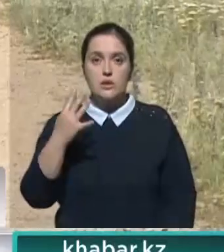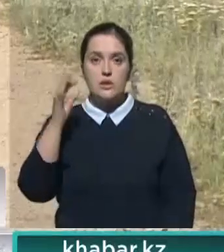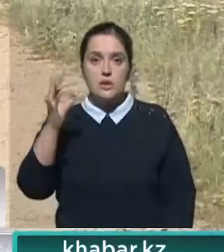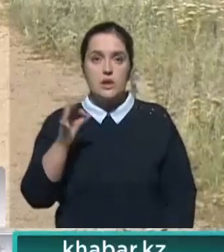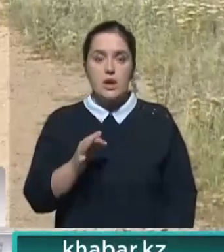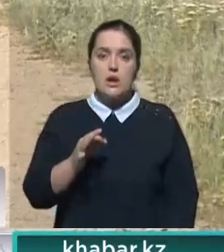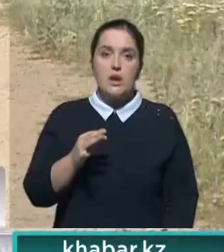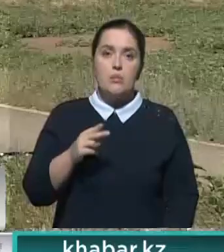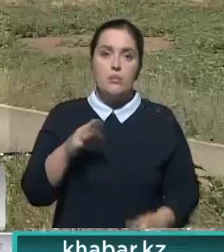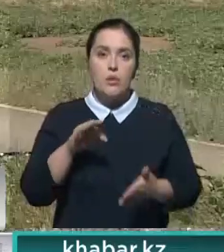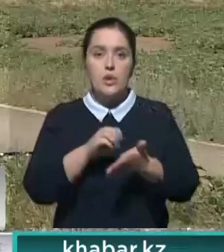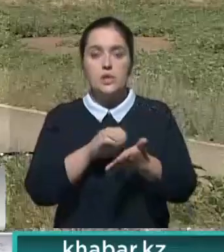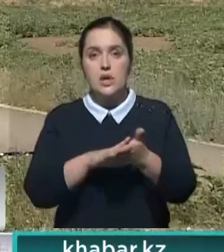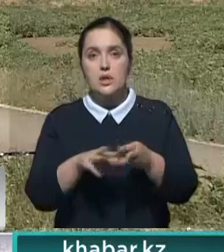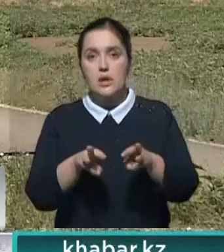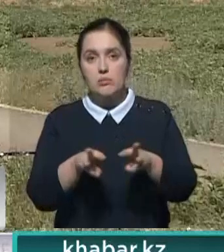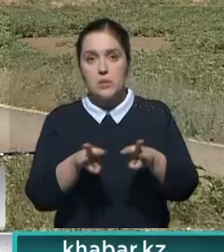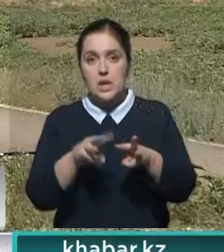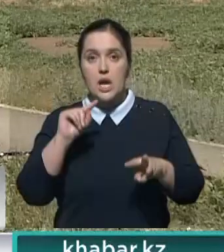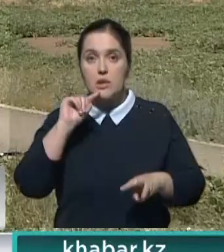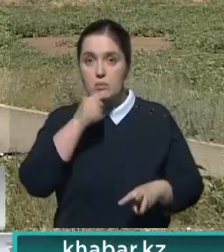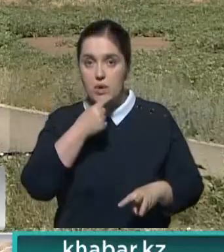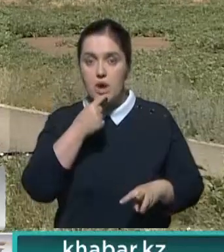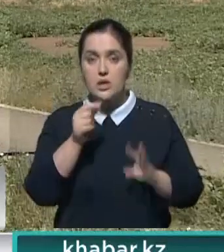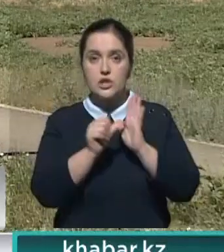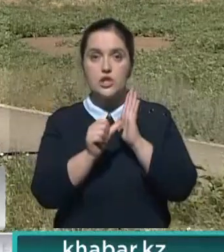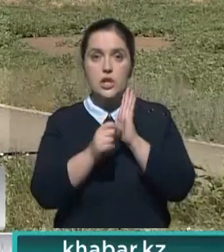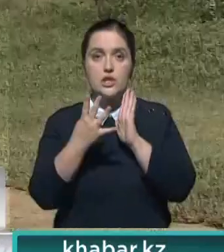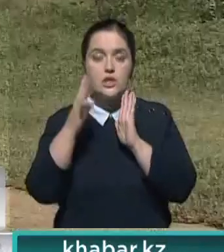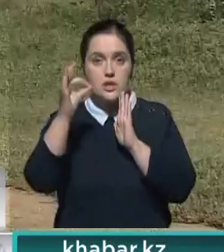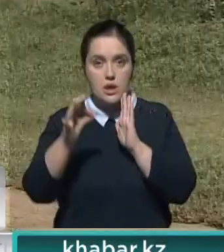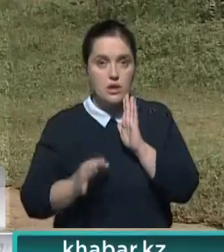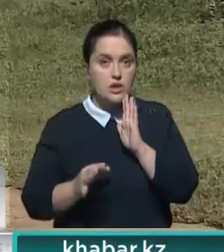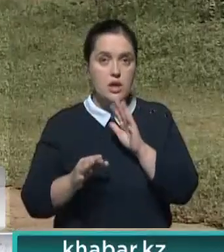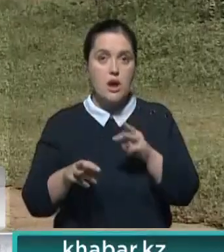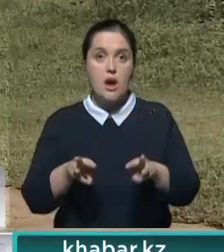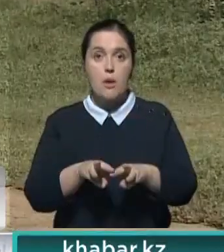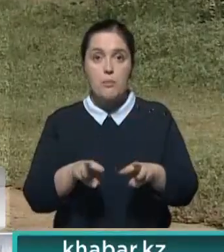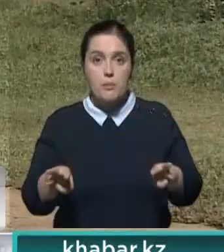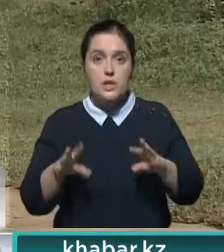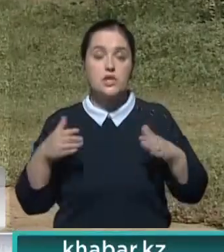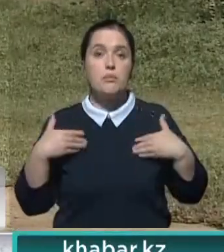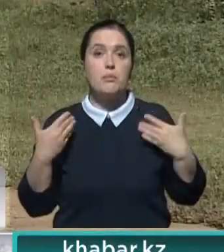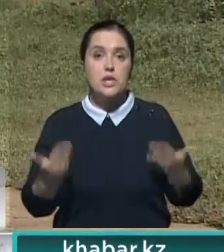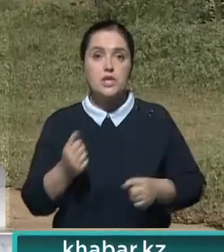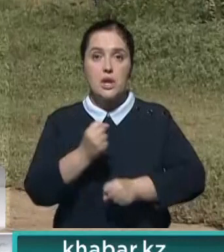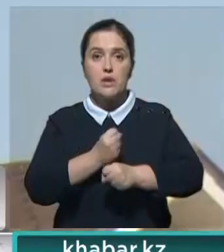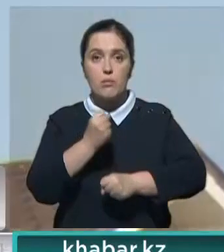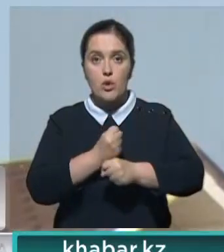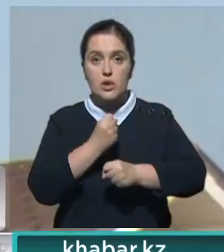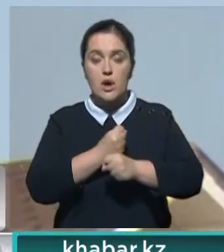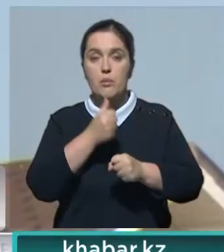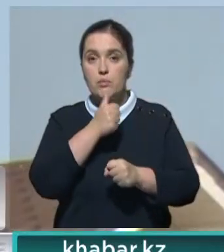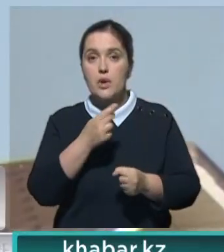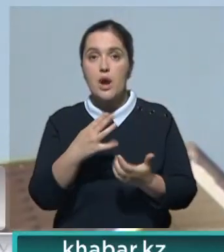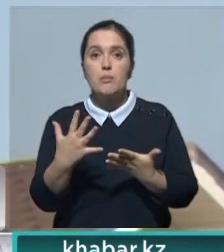превышает 44%. Хотя вот по данным Минэкономики показатель составляет 64%. Мажилисмены предложили